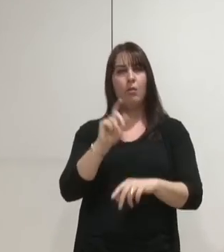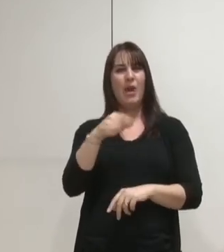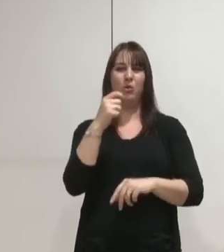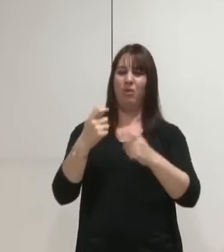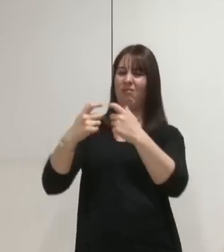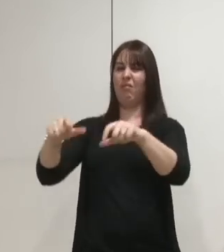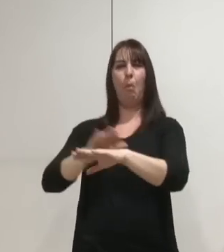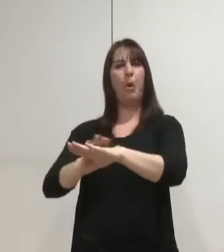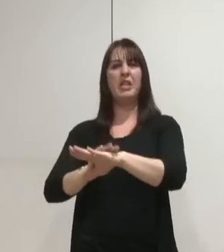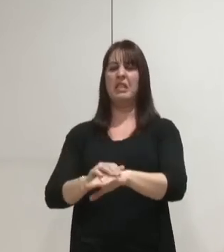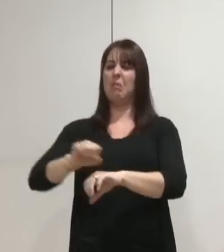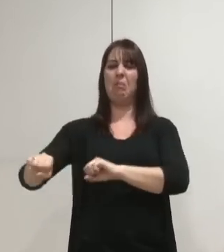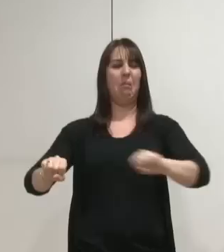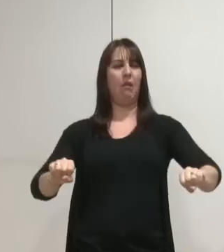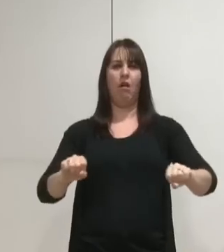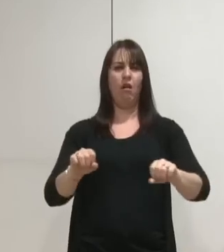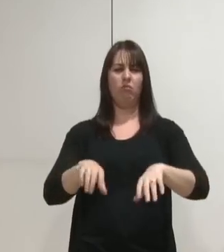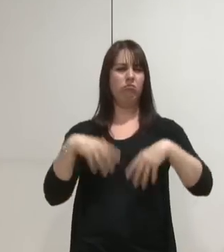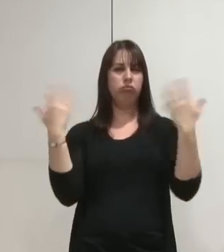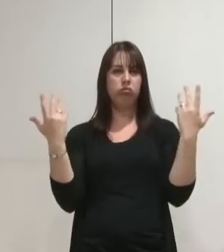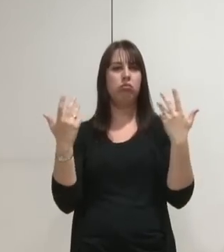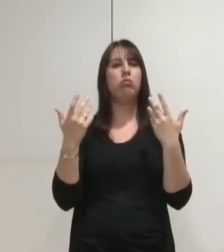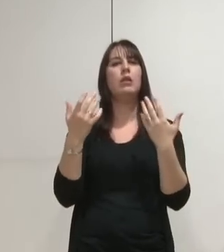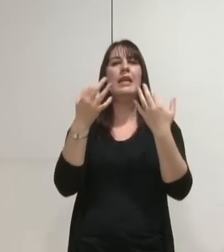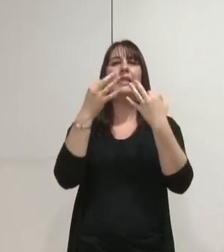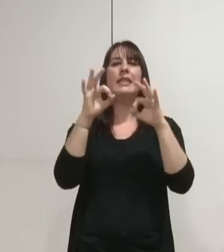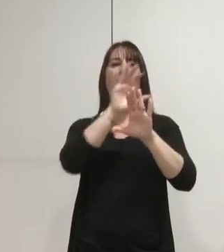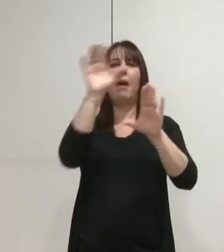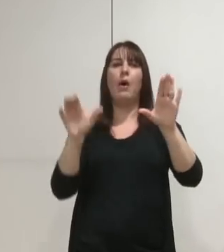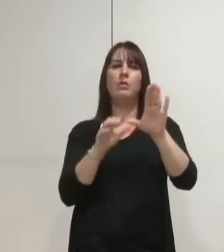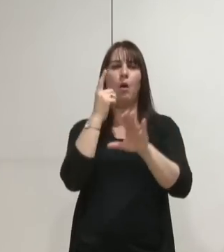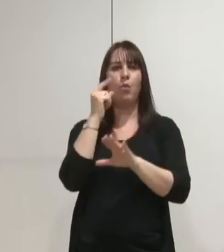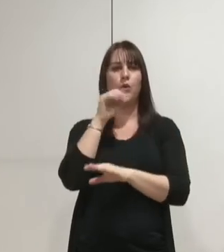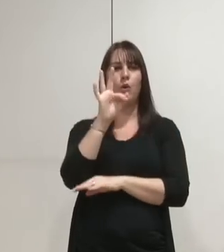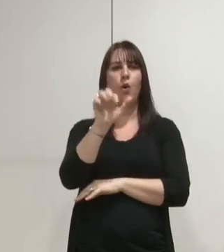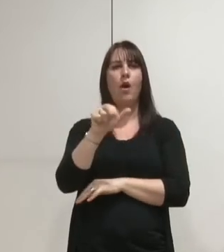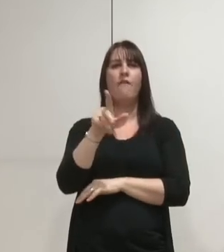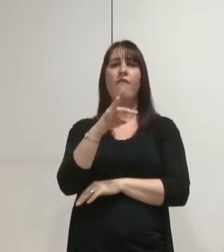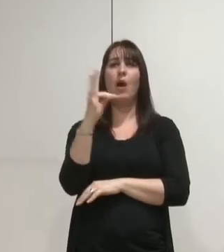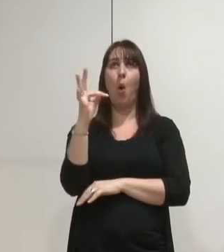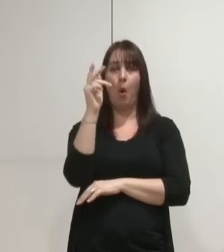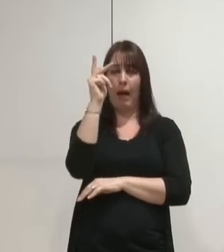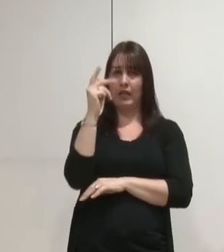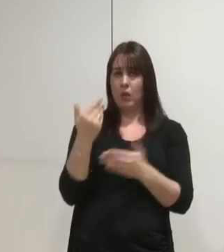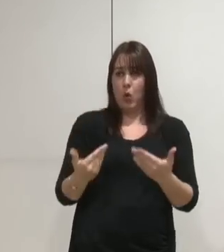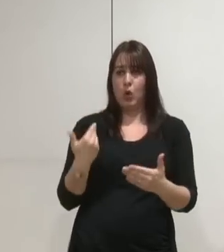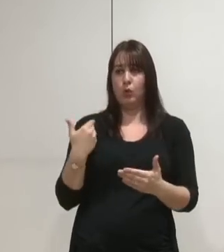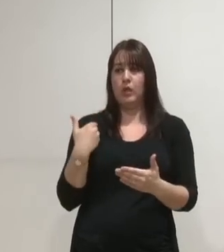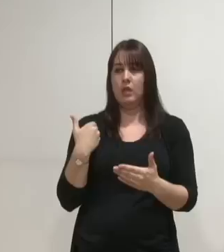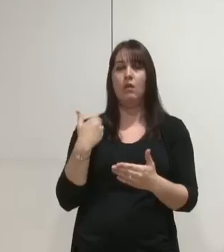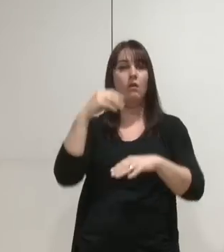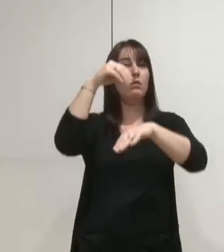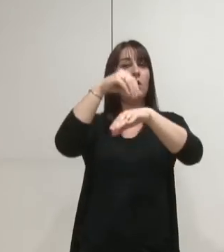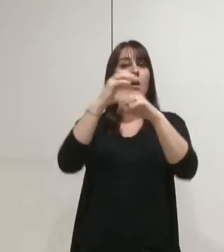politiques Rémi Ferraro le maire socialiste du 10e arrondissement en parlait ce jour même dans un vœu au Conseil de